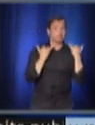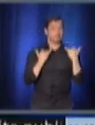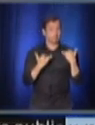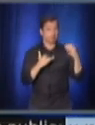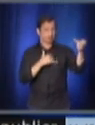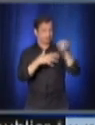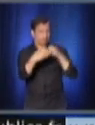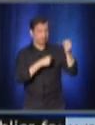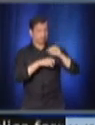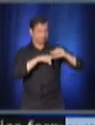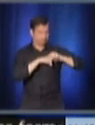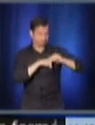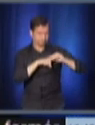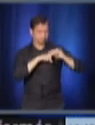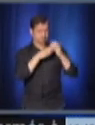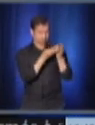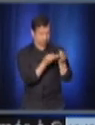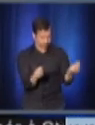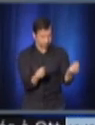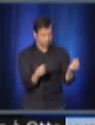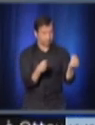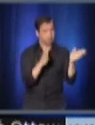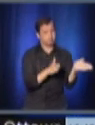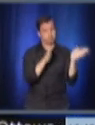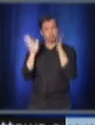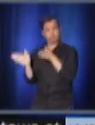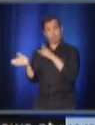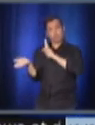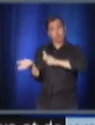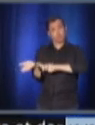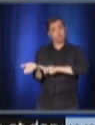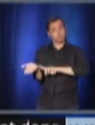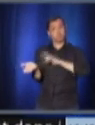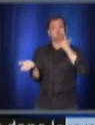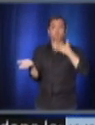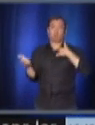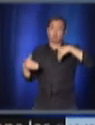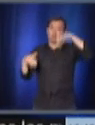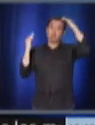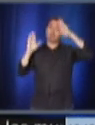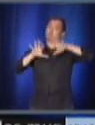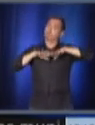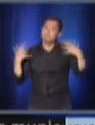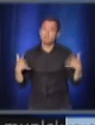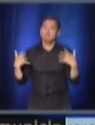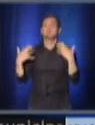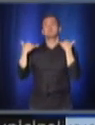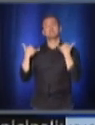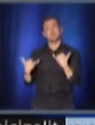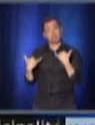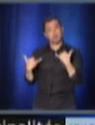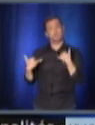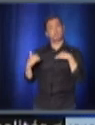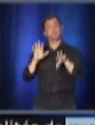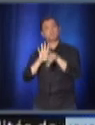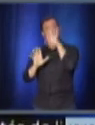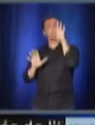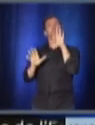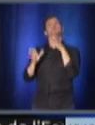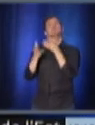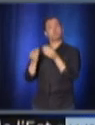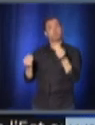qu'on peut trouver des solutions. Et j'ose croire que nous serons en mesure de trouver des solutions pour les infirmières. Alors, nous